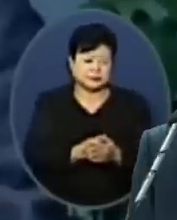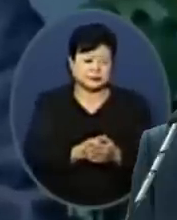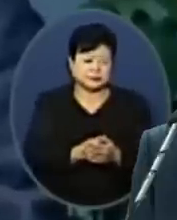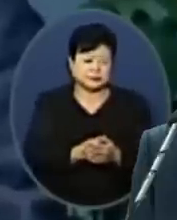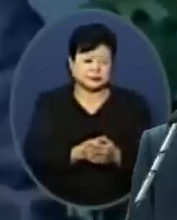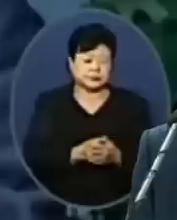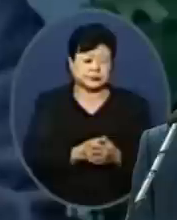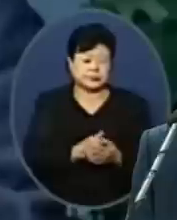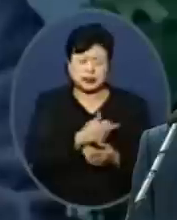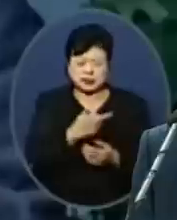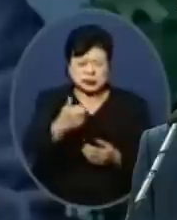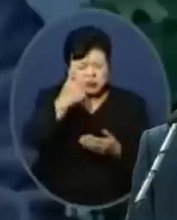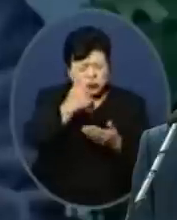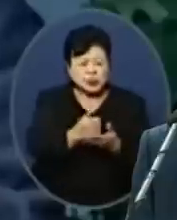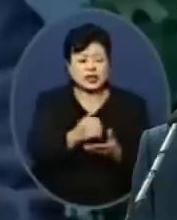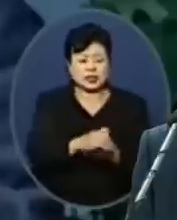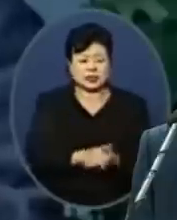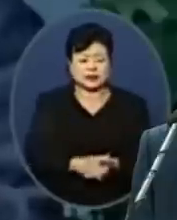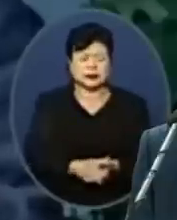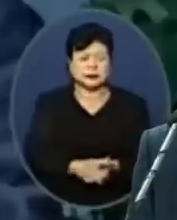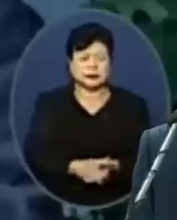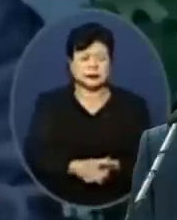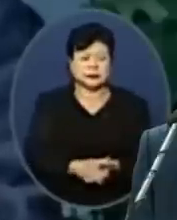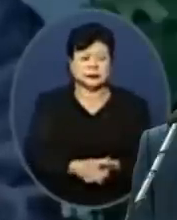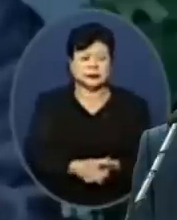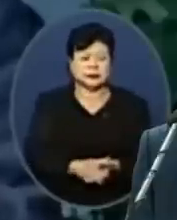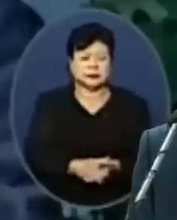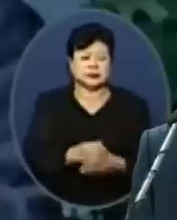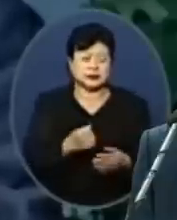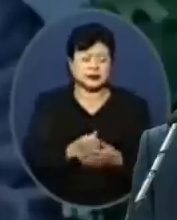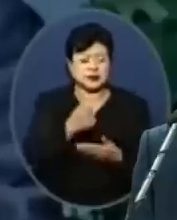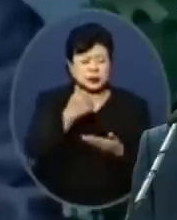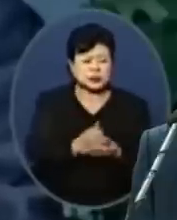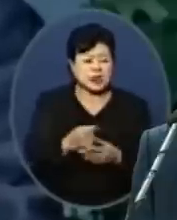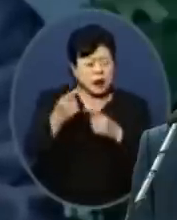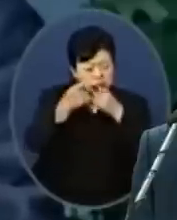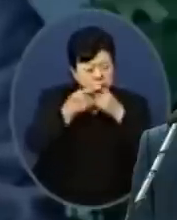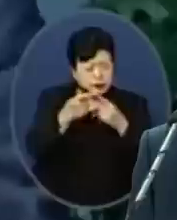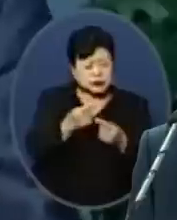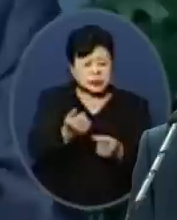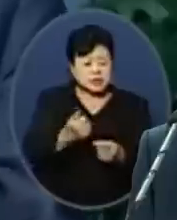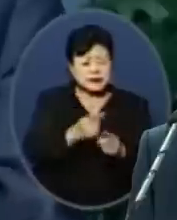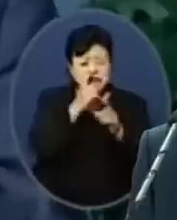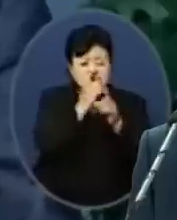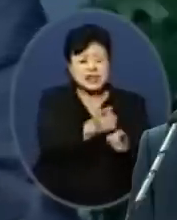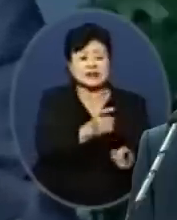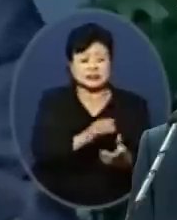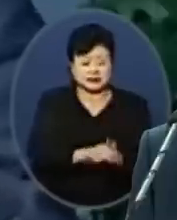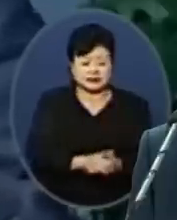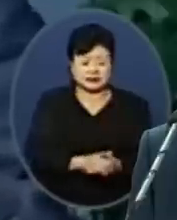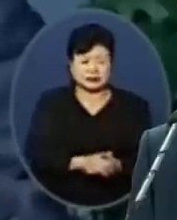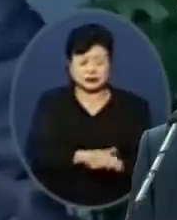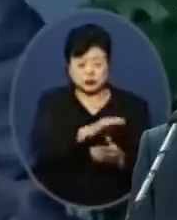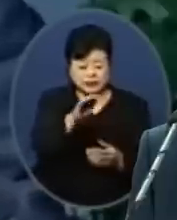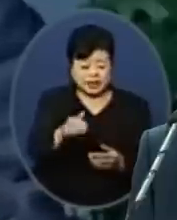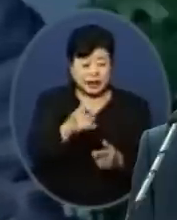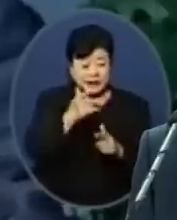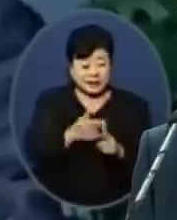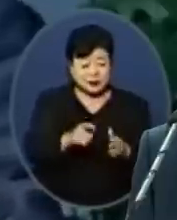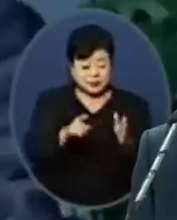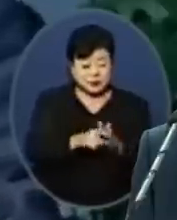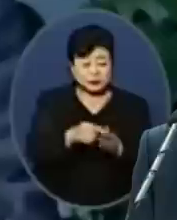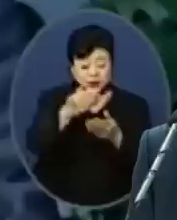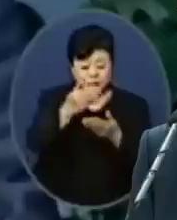형언할 수 없을 큰 죄인 것입니다. 그러므로 죄와 허물은 이미 이겨놓은 것을 우리가 예수